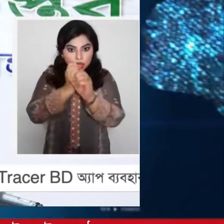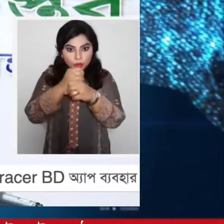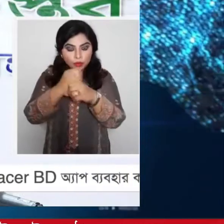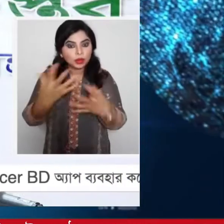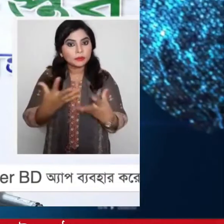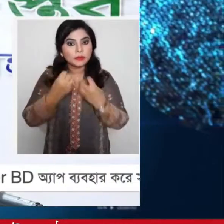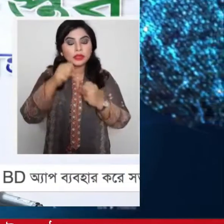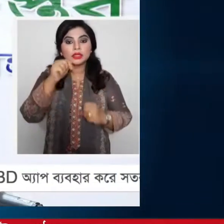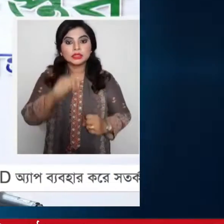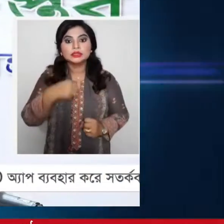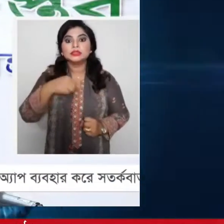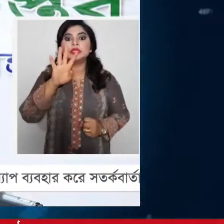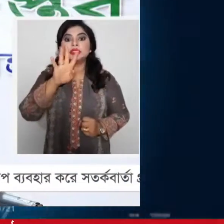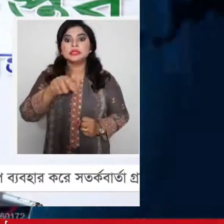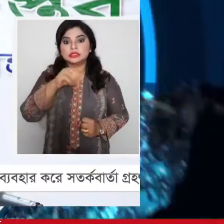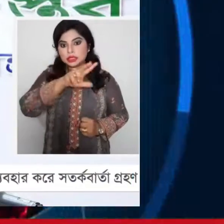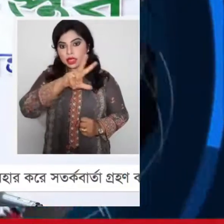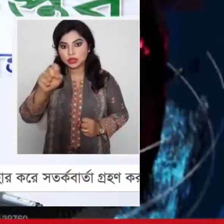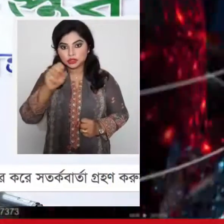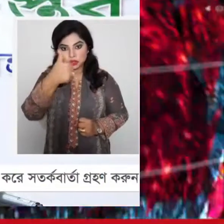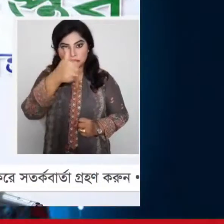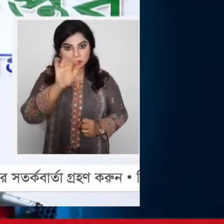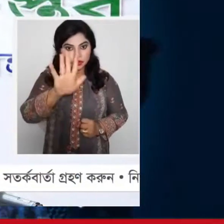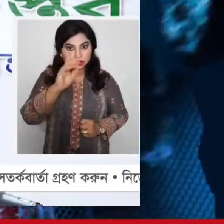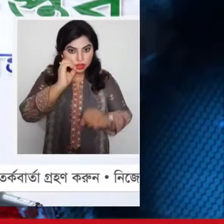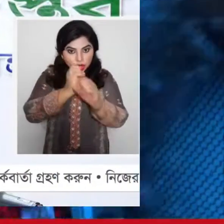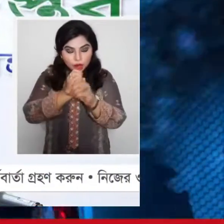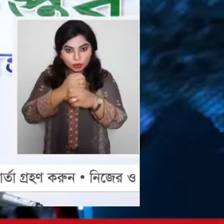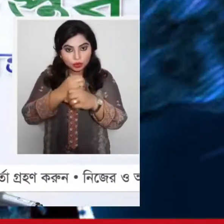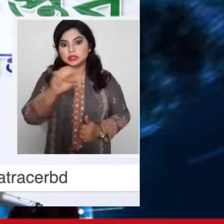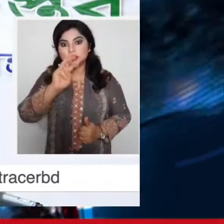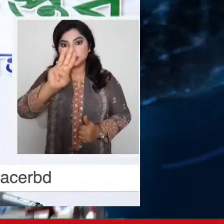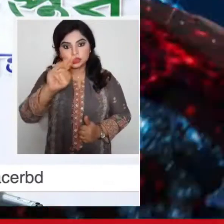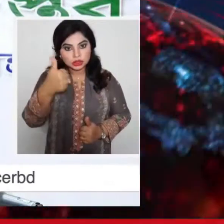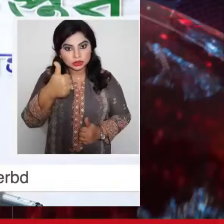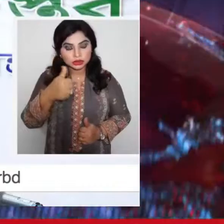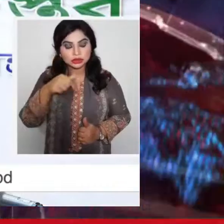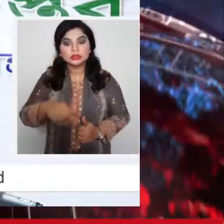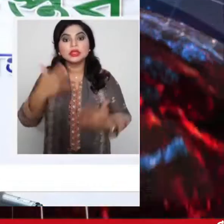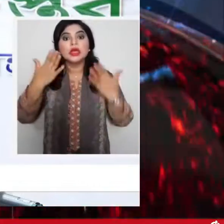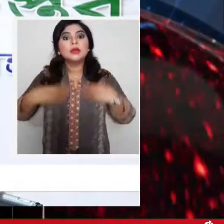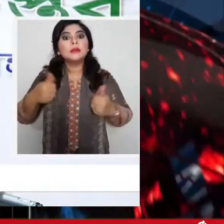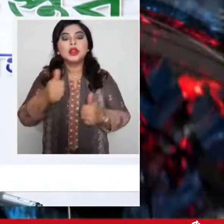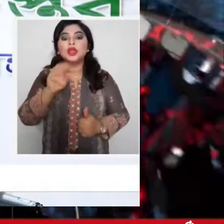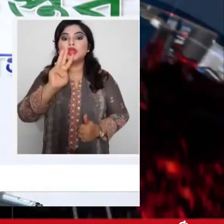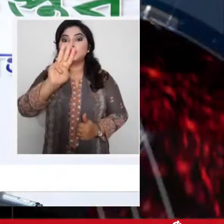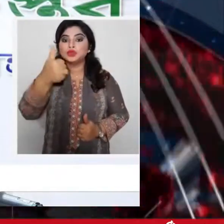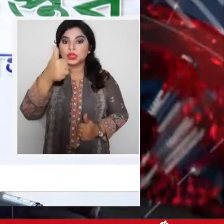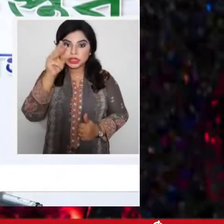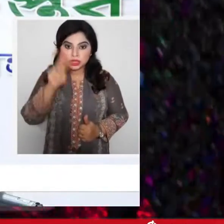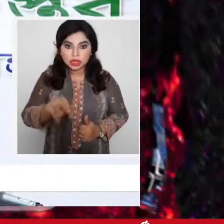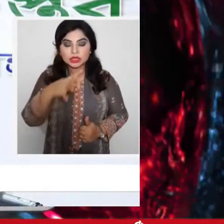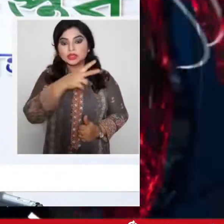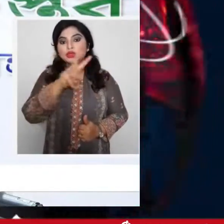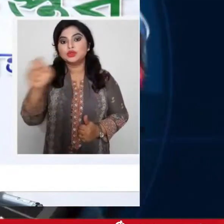জন এবং এ পর্যন্ত শনাক্ত 94,481 জন। 24 ঘন্টায় সুস্থ হয়েছেন 2,237